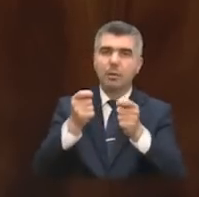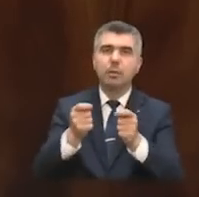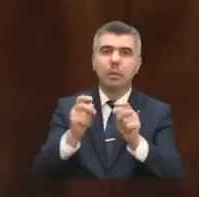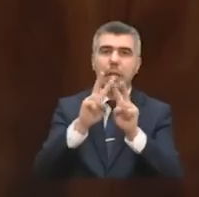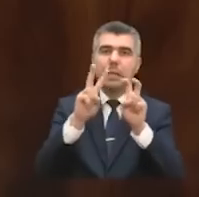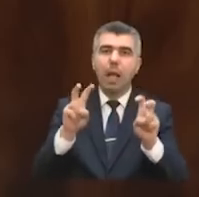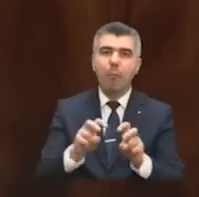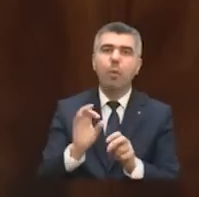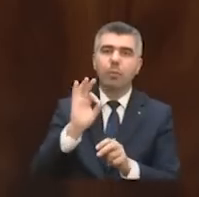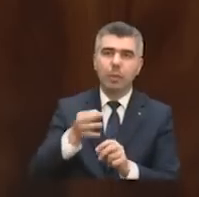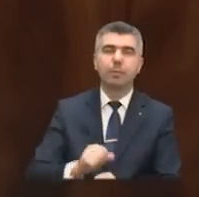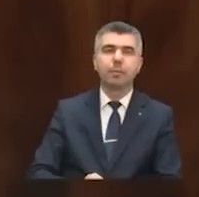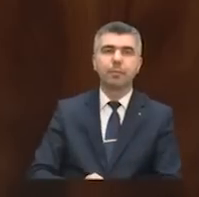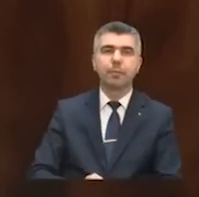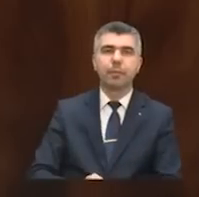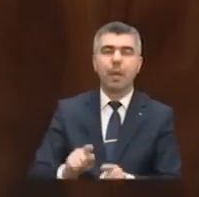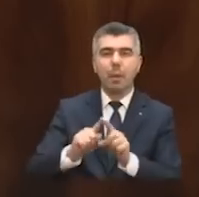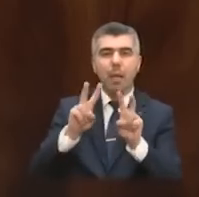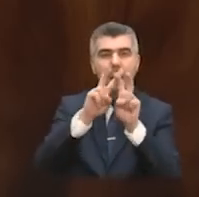نحاولوا هاد لي سيرتيفيكا